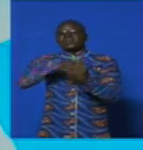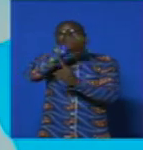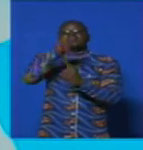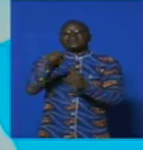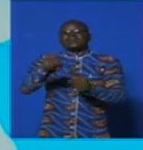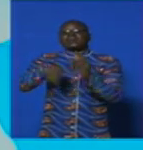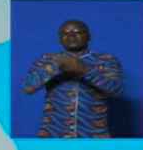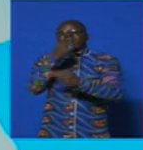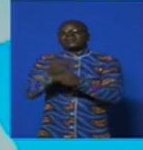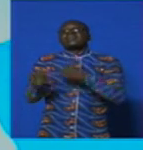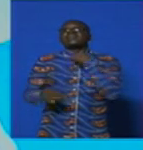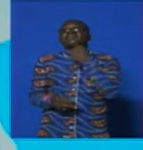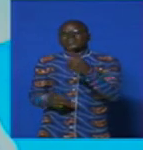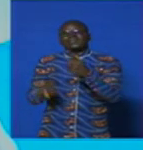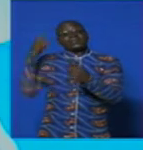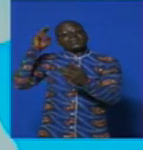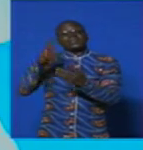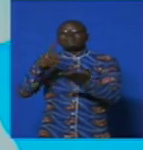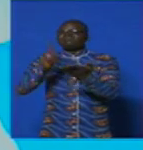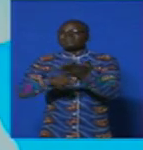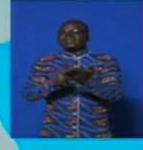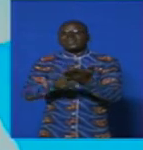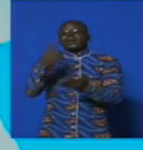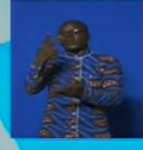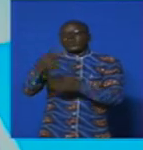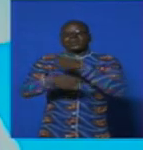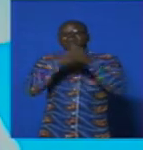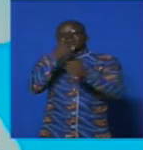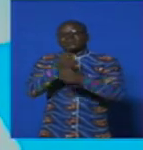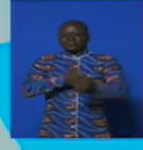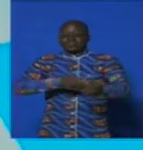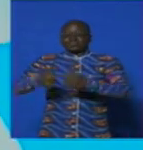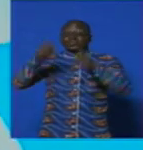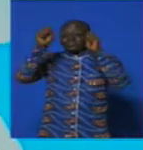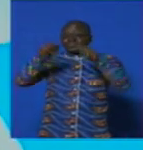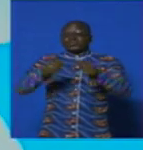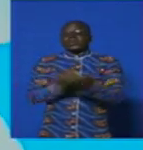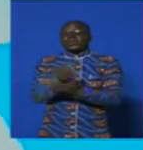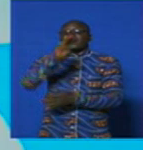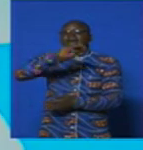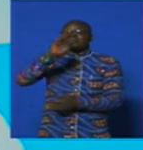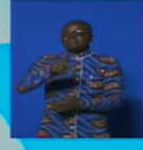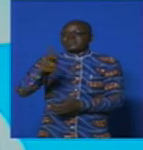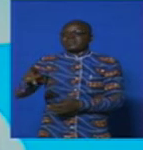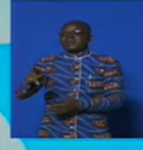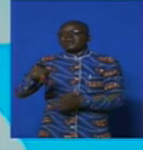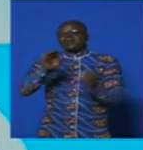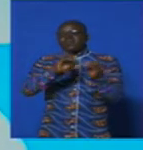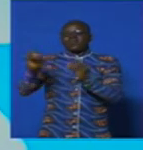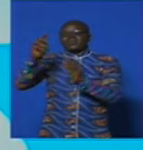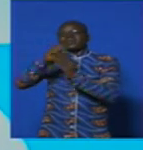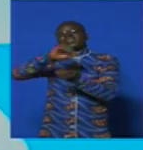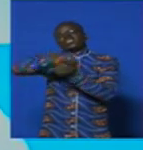Zéphirin Diabré, qui a surtout critiqué les 2 ans et demi de gestion du pouvoir par le MPP. Pour l'opposition, le changement tant